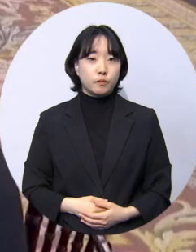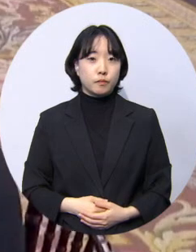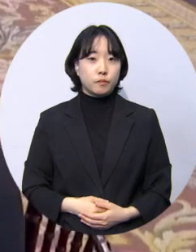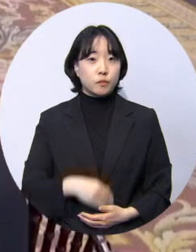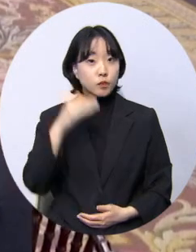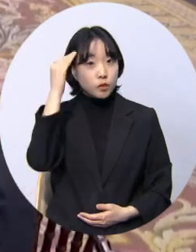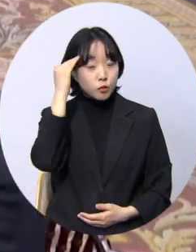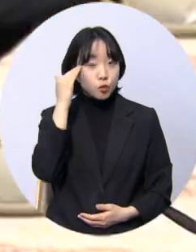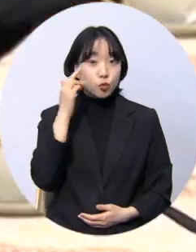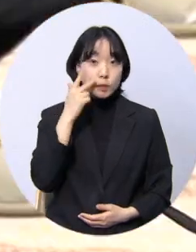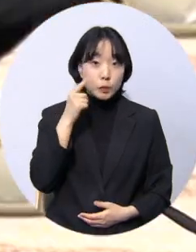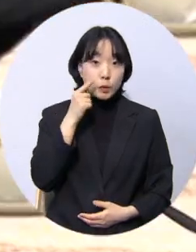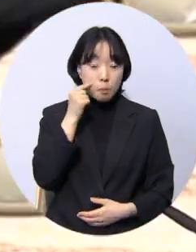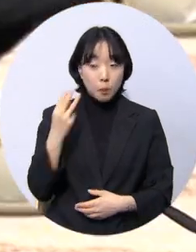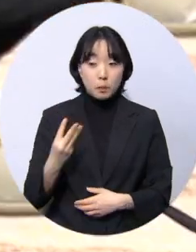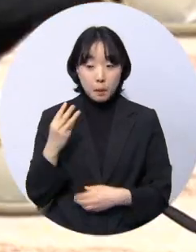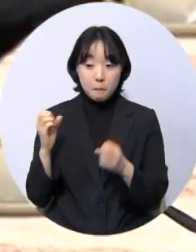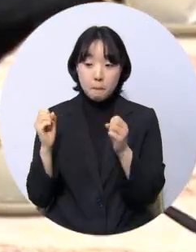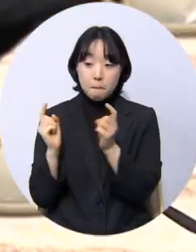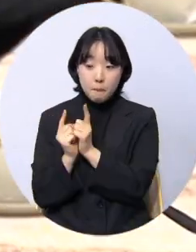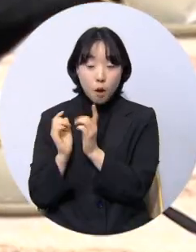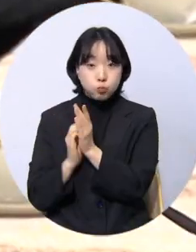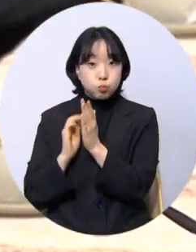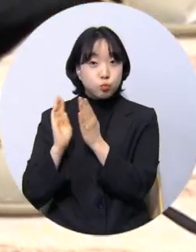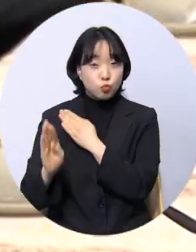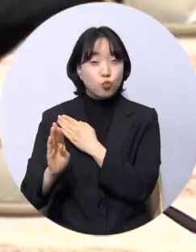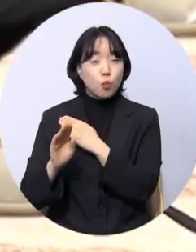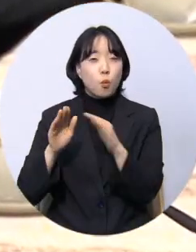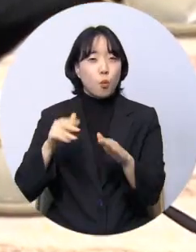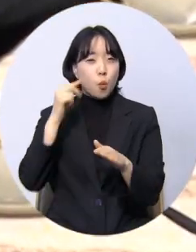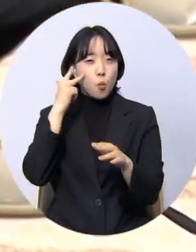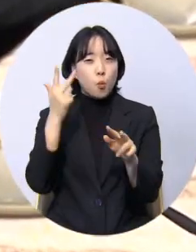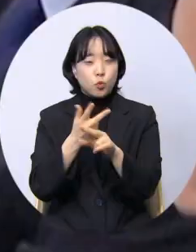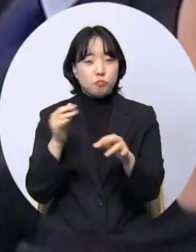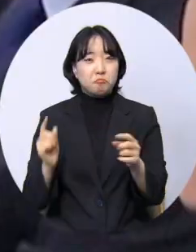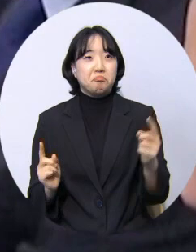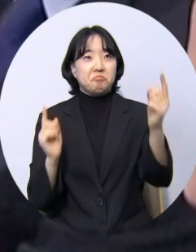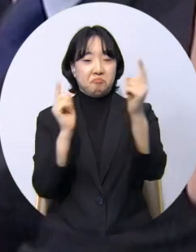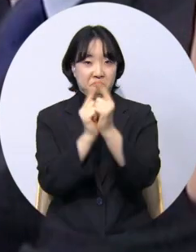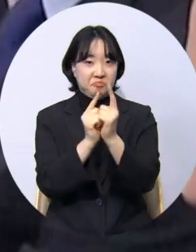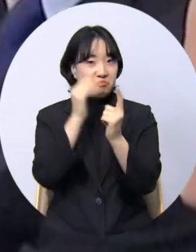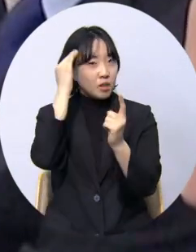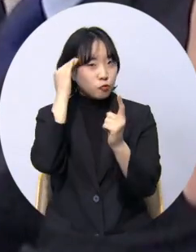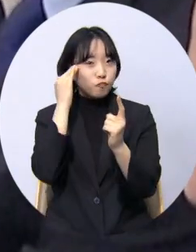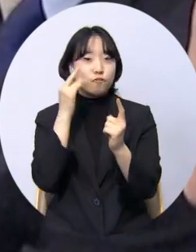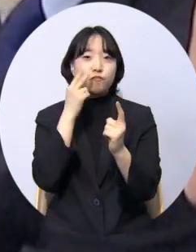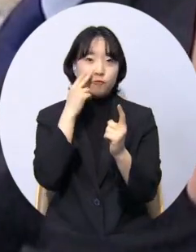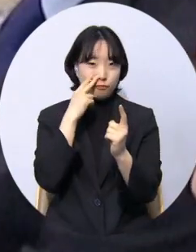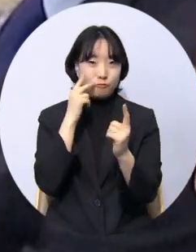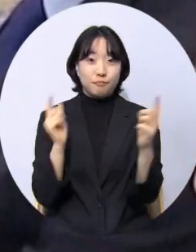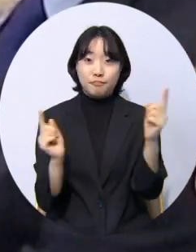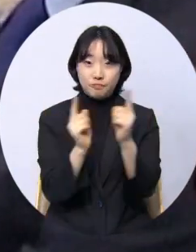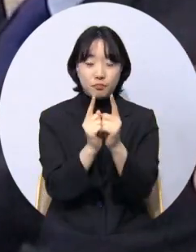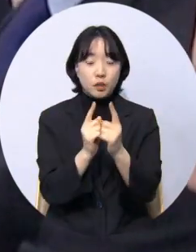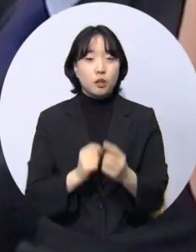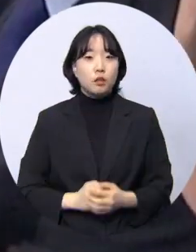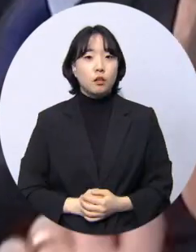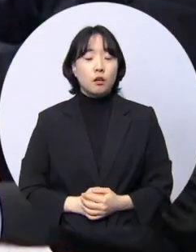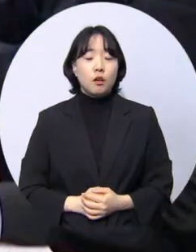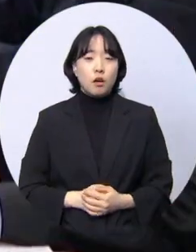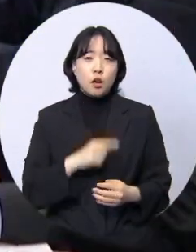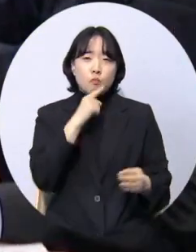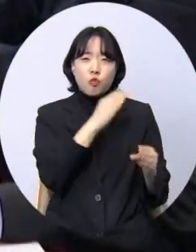한미 외교장관 회의 이후 6일 만에 워싱턴에서 마주앉은 한미 외교장관 양측은 연초부터 이어지는 북한의